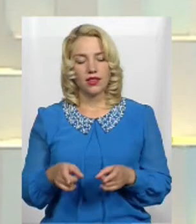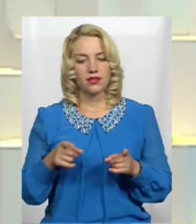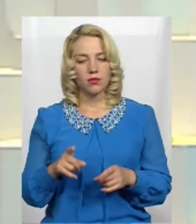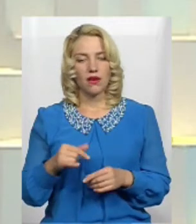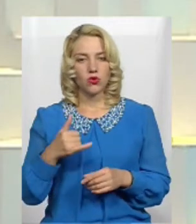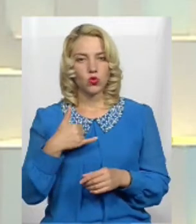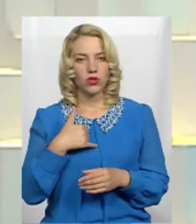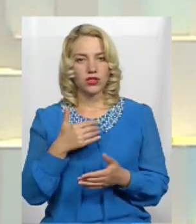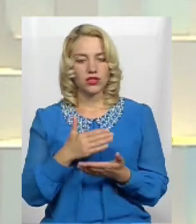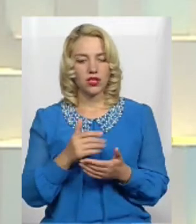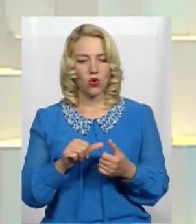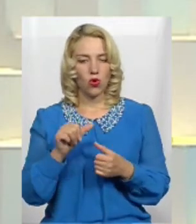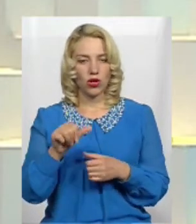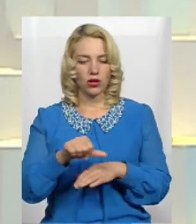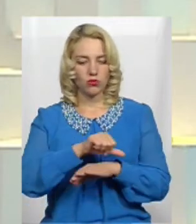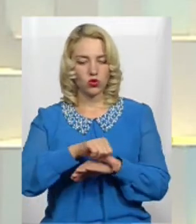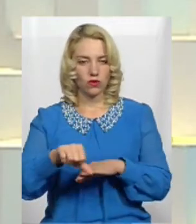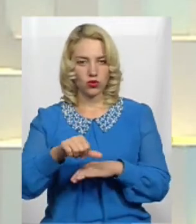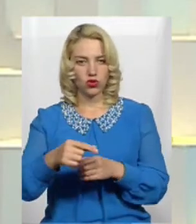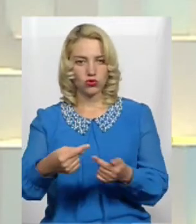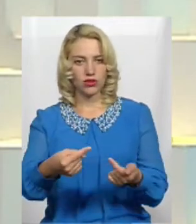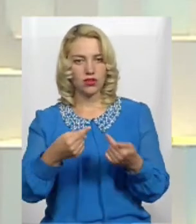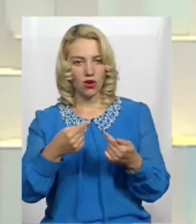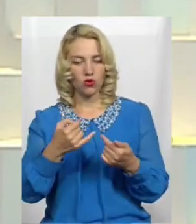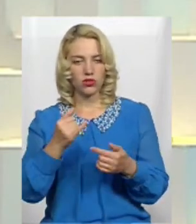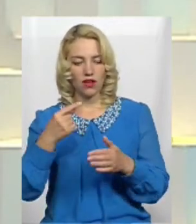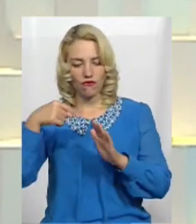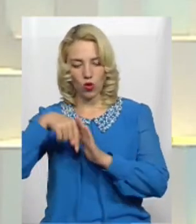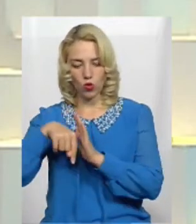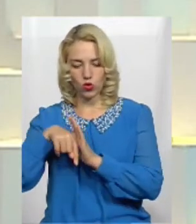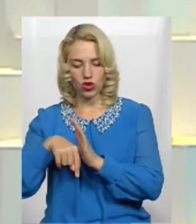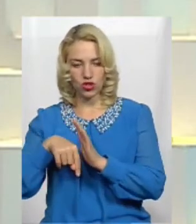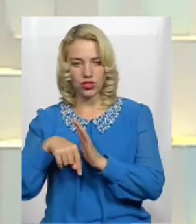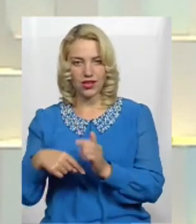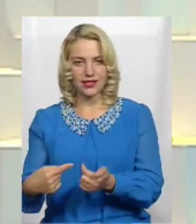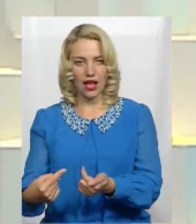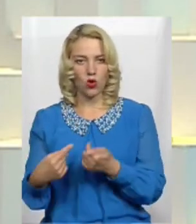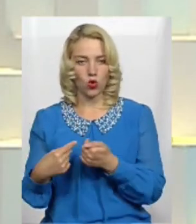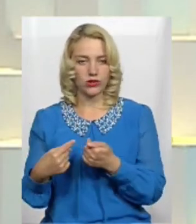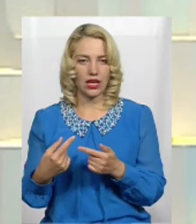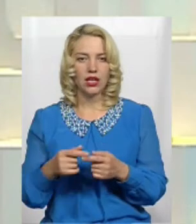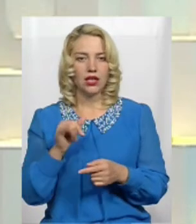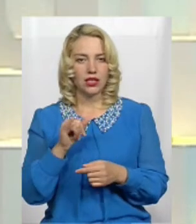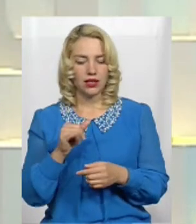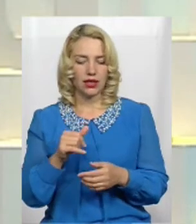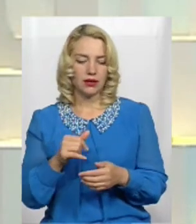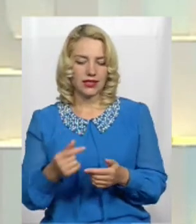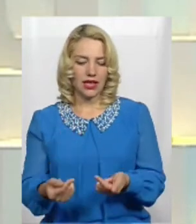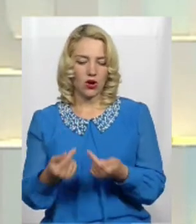нас є, крім зовнішньої загрози, ще і внутрішня загроза. Загроза